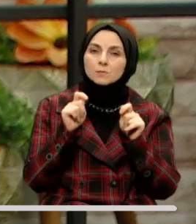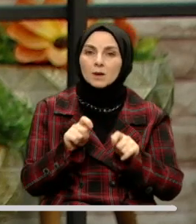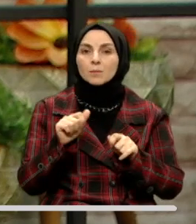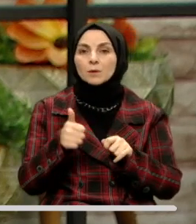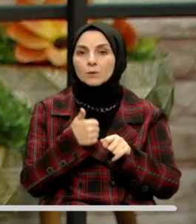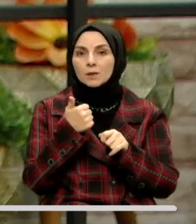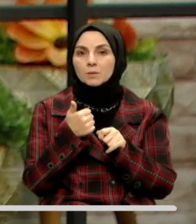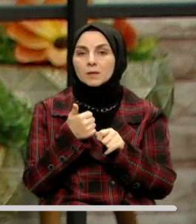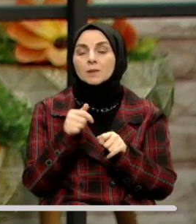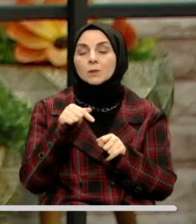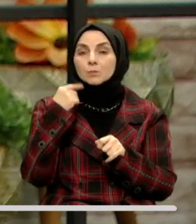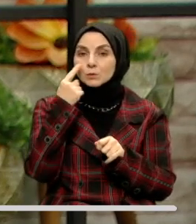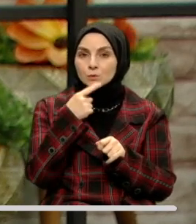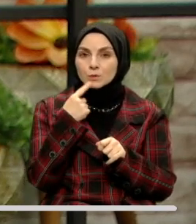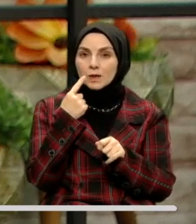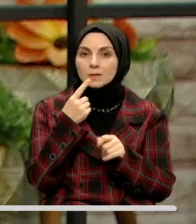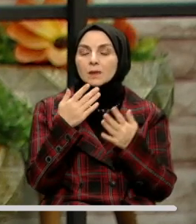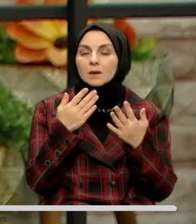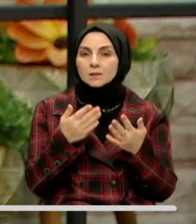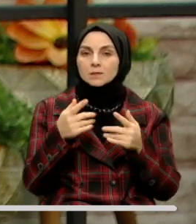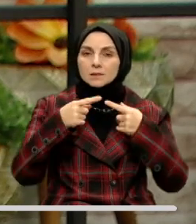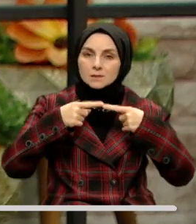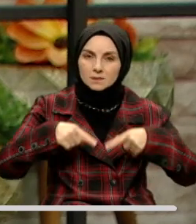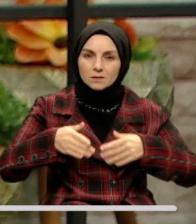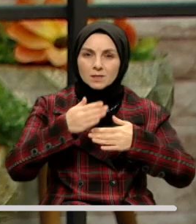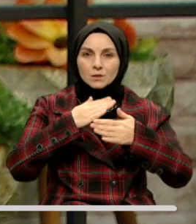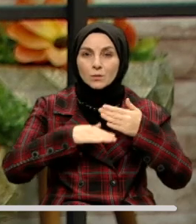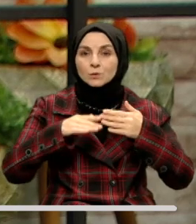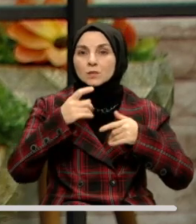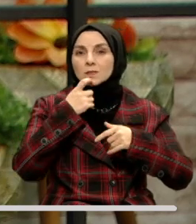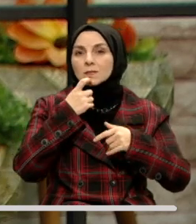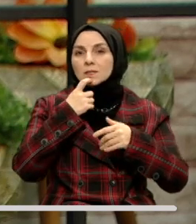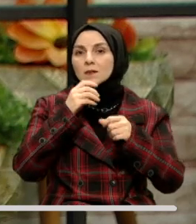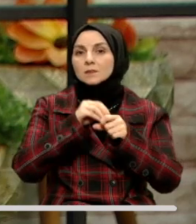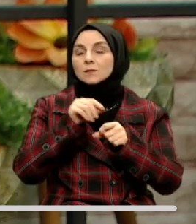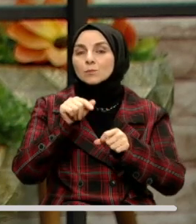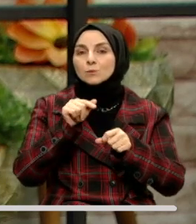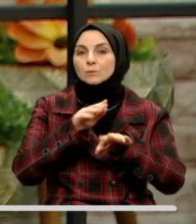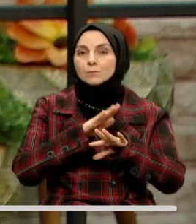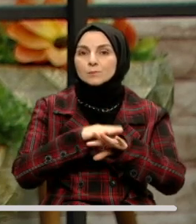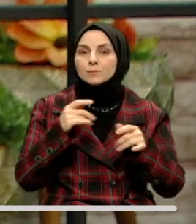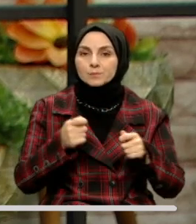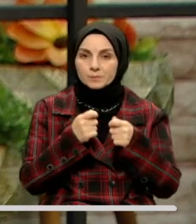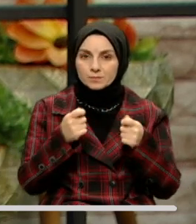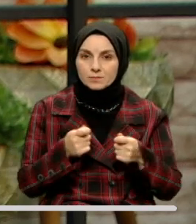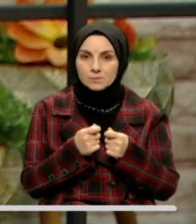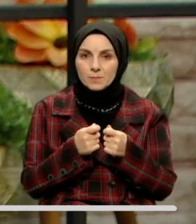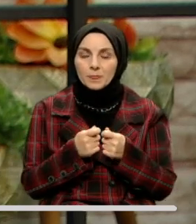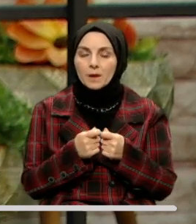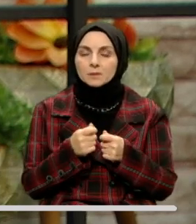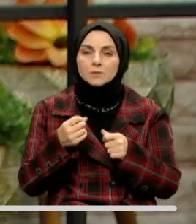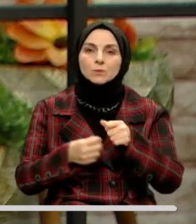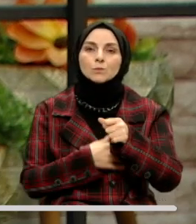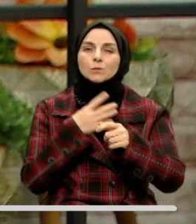önemli. Dolayısıyla aslında sınavdan önceki senelerde bunlarla ilgili yapılan çalışmalar,